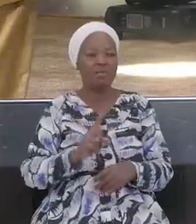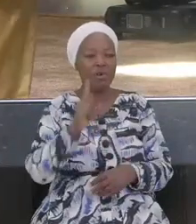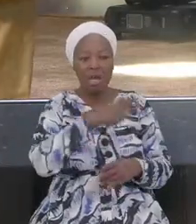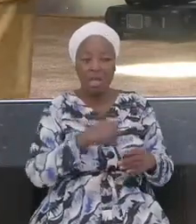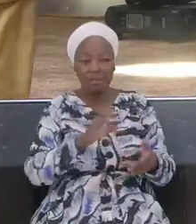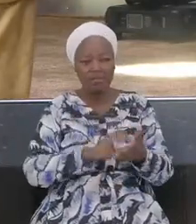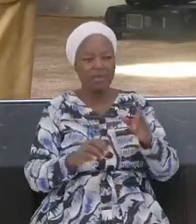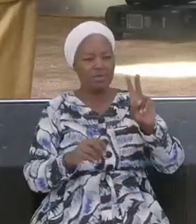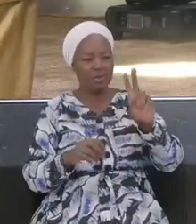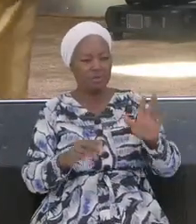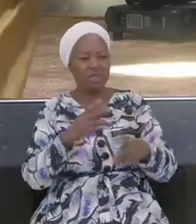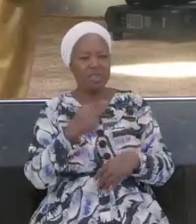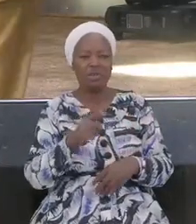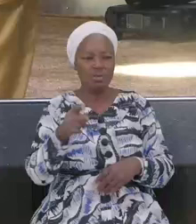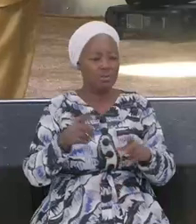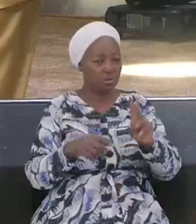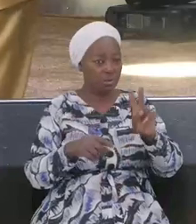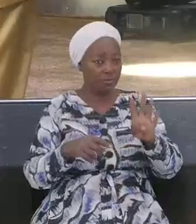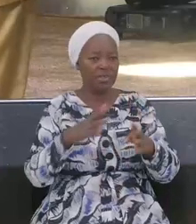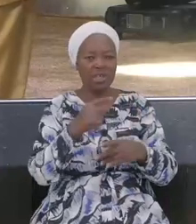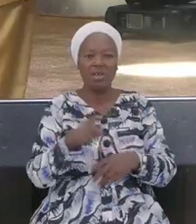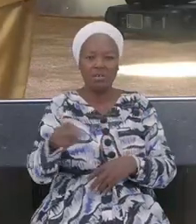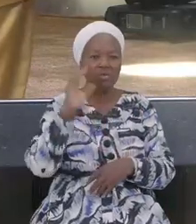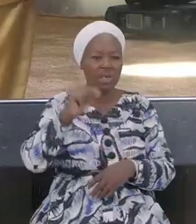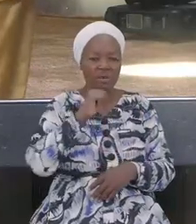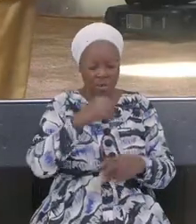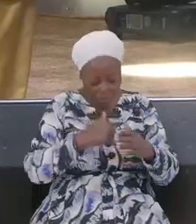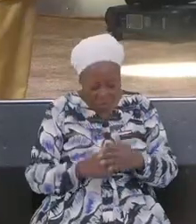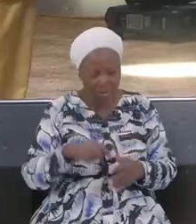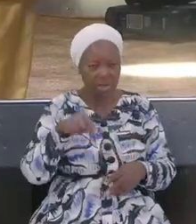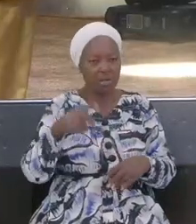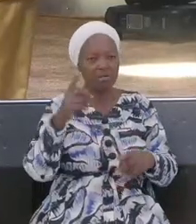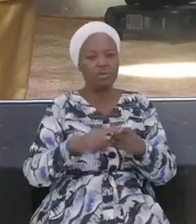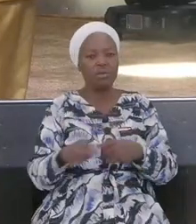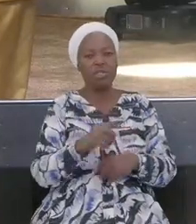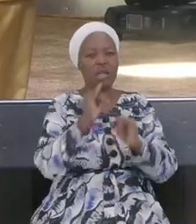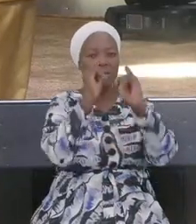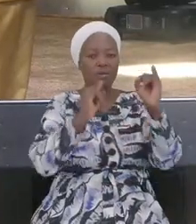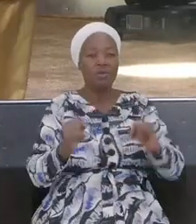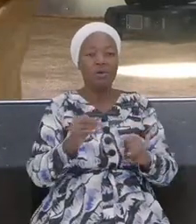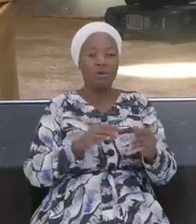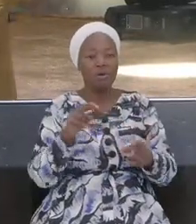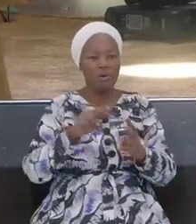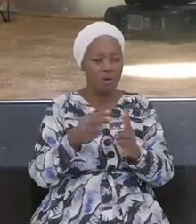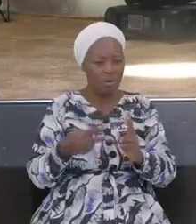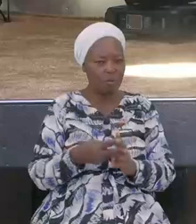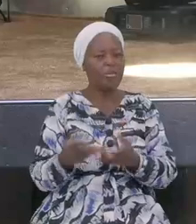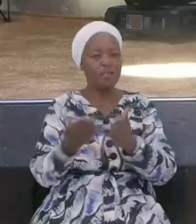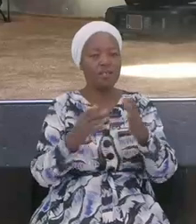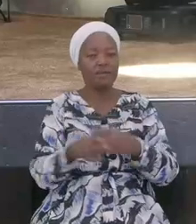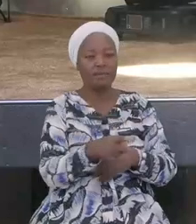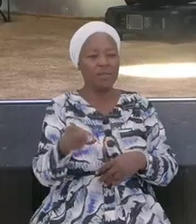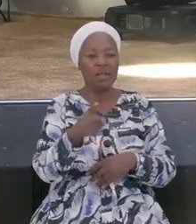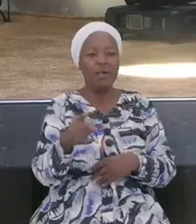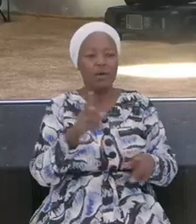point devant leur Dieu et tu ne les serviras point. Tu n'imiteras point ces peuples dans leur conduite,